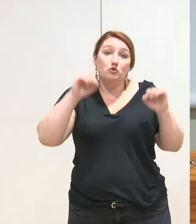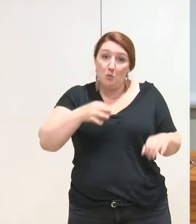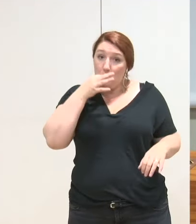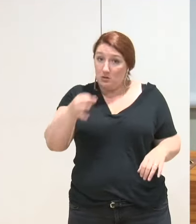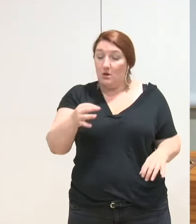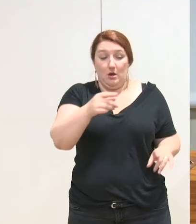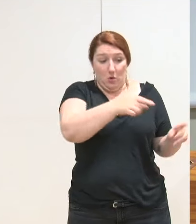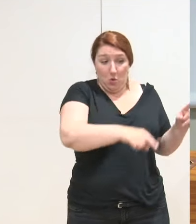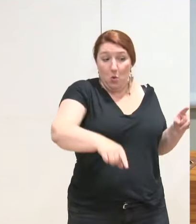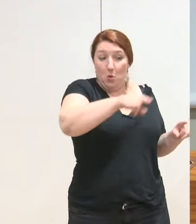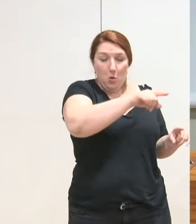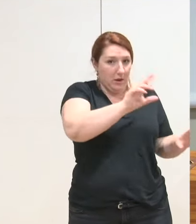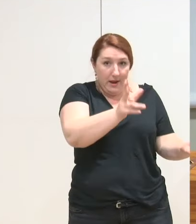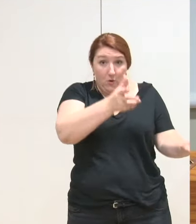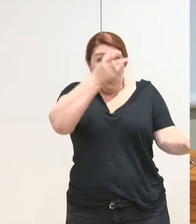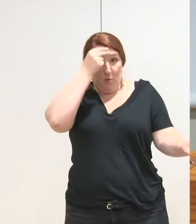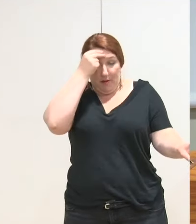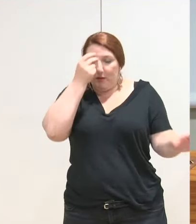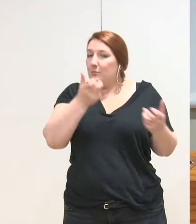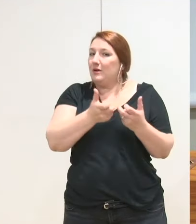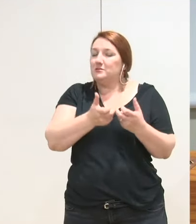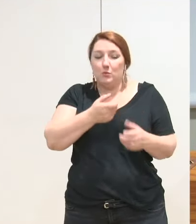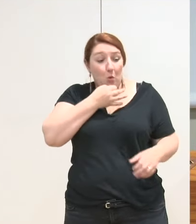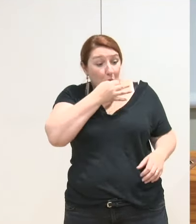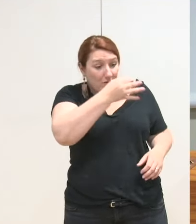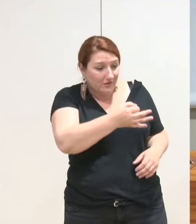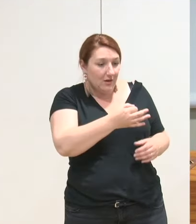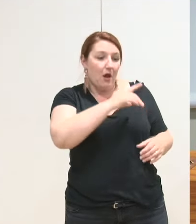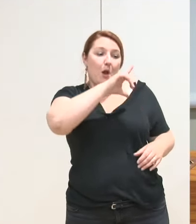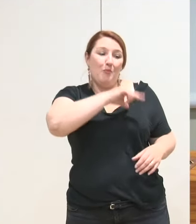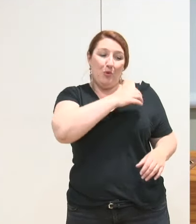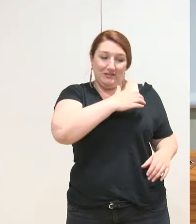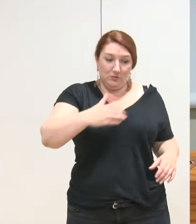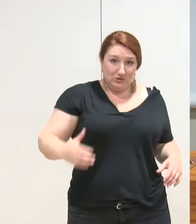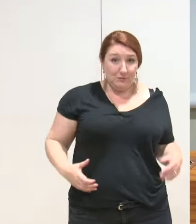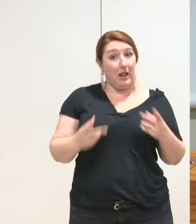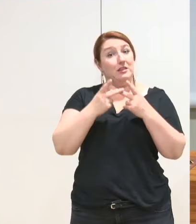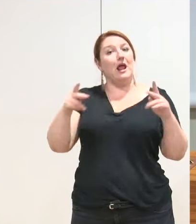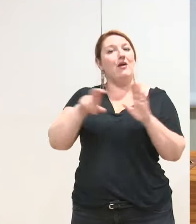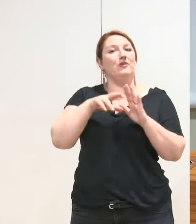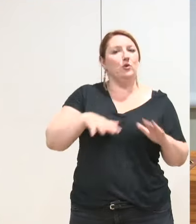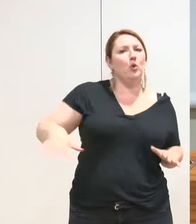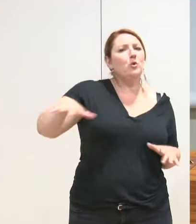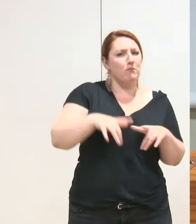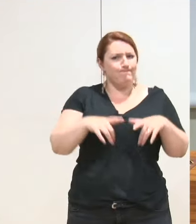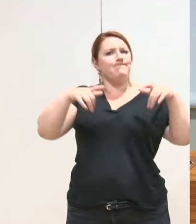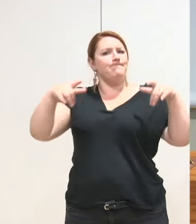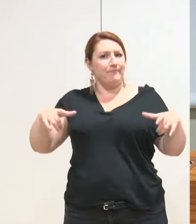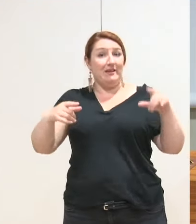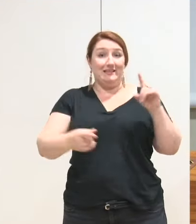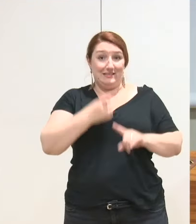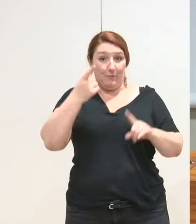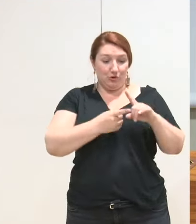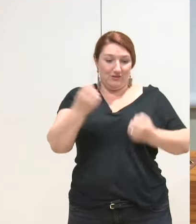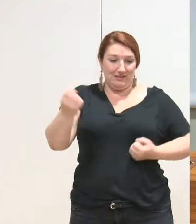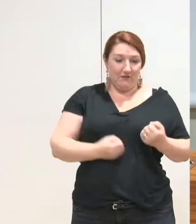parfaitement en particulier quand nous leur disons qu'une grande police municipale dans une grande ville comme la nôtre doit pouvoir commencer son service à